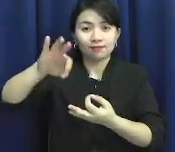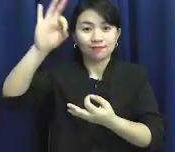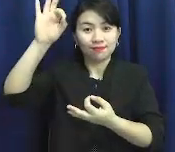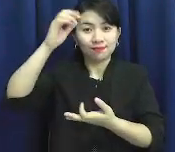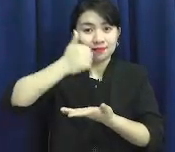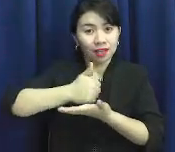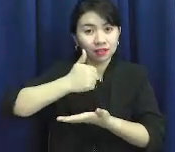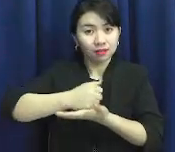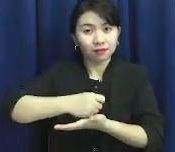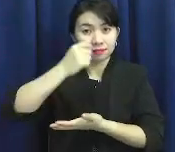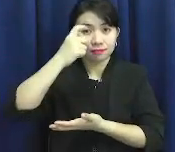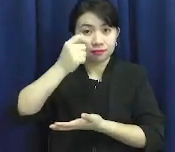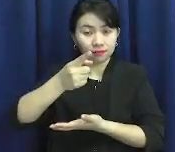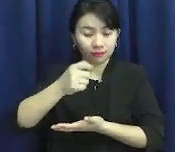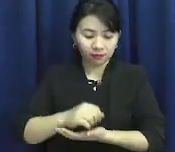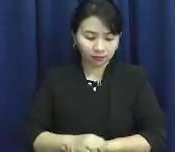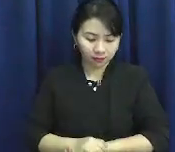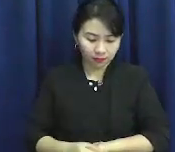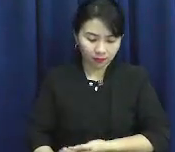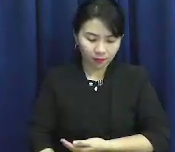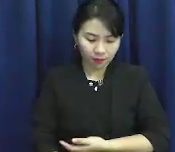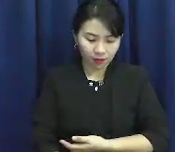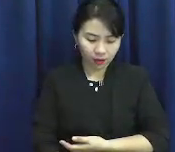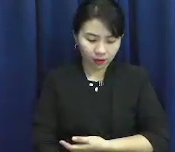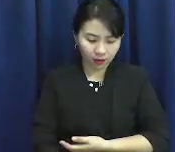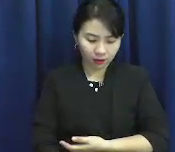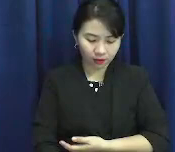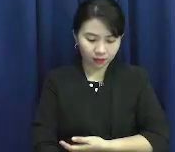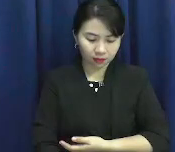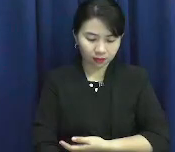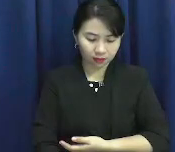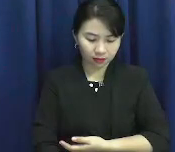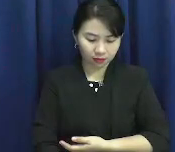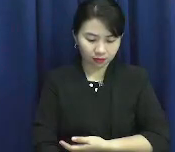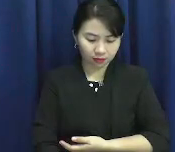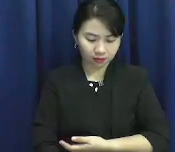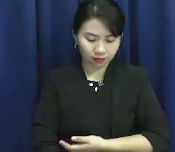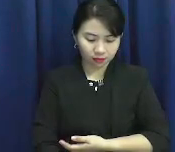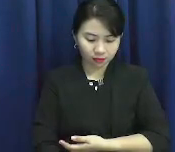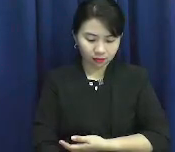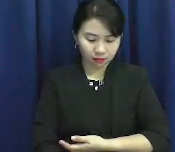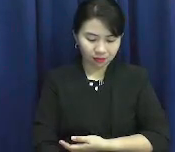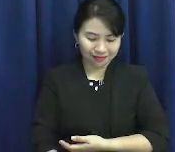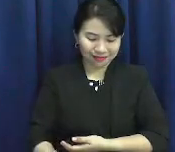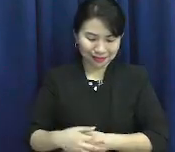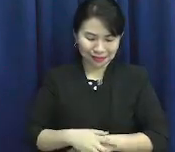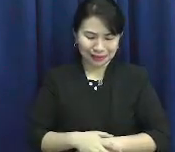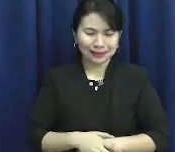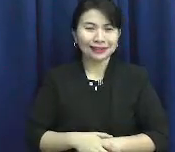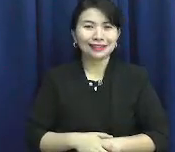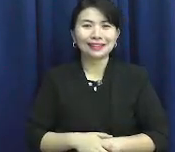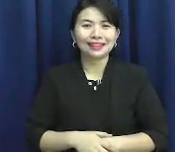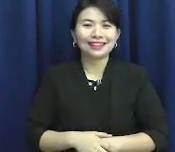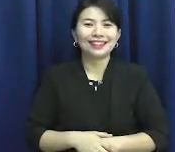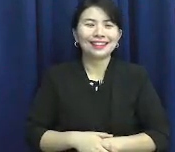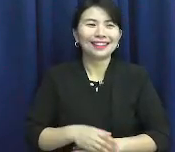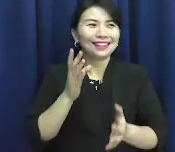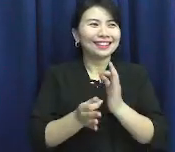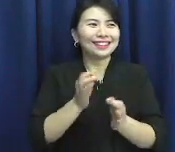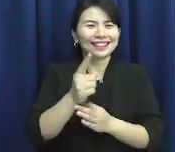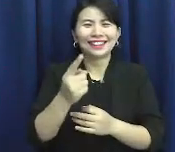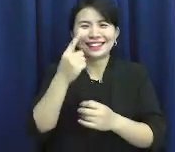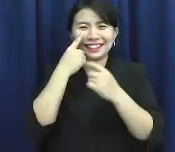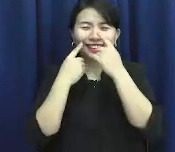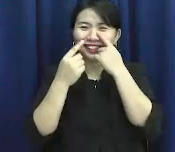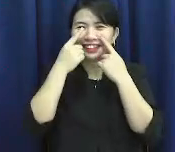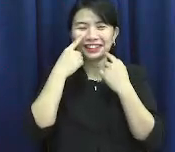sir, grabe naman. Ano yung sabihin mo? O baka kasi may nakikita kayo na, hindi yun ang pagiging puspos ng banal na Espiritu.